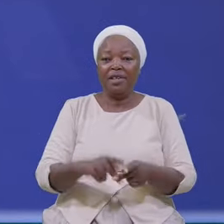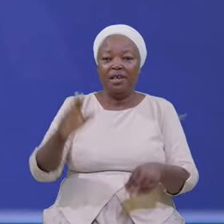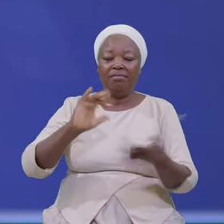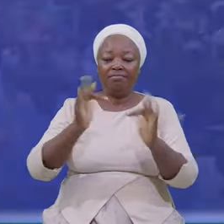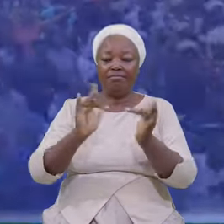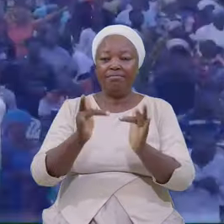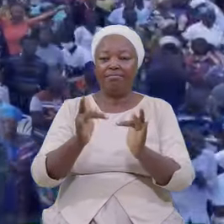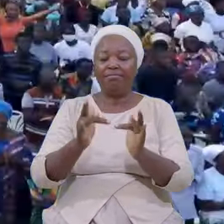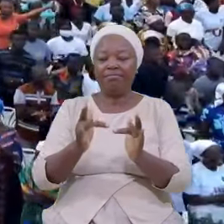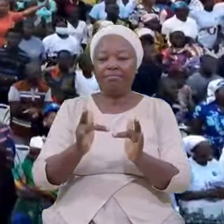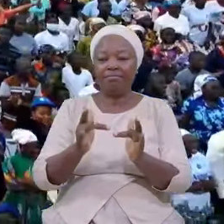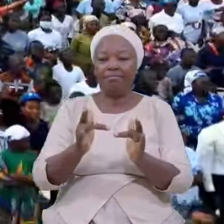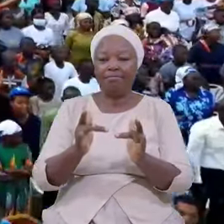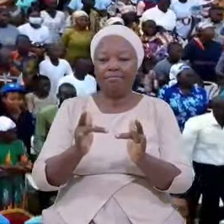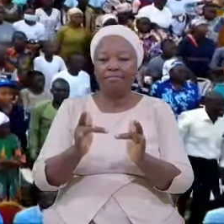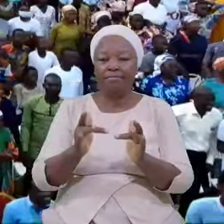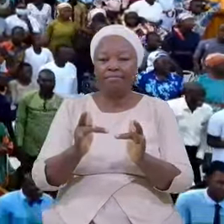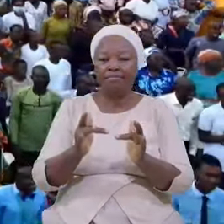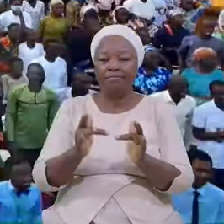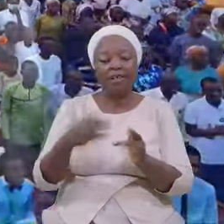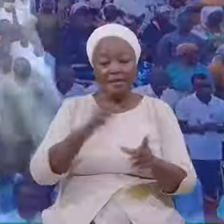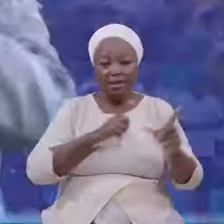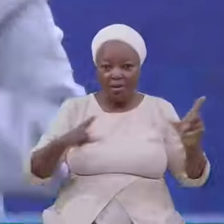tout le monde partout en ligne.